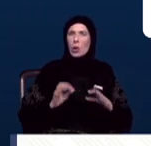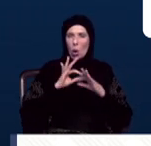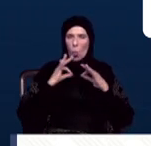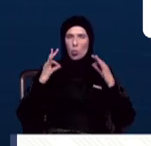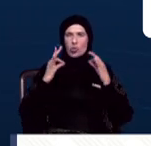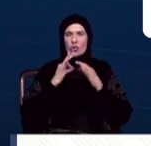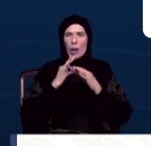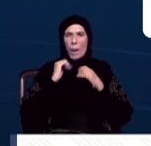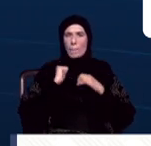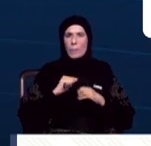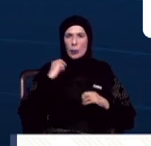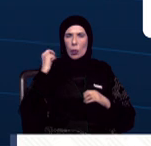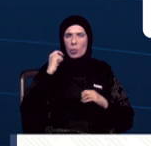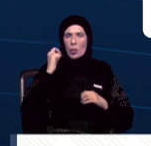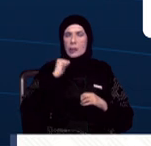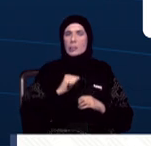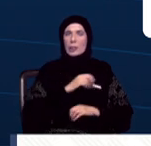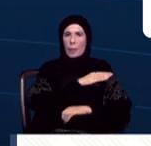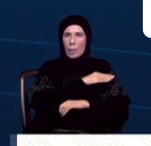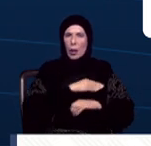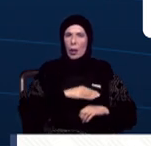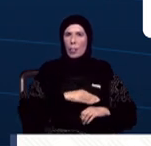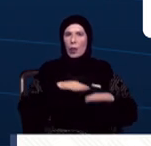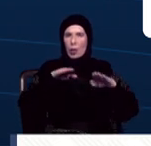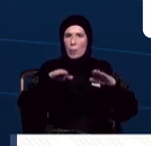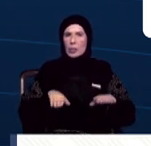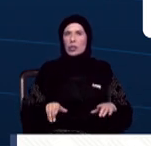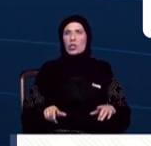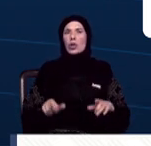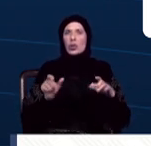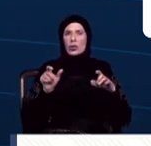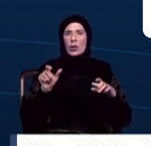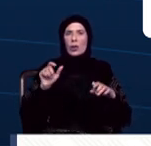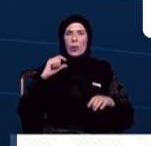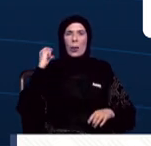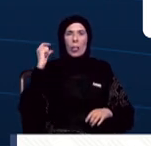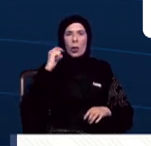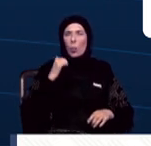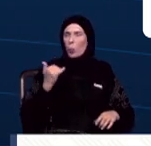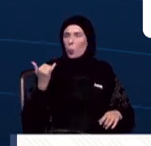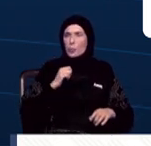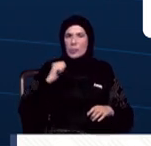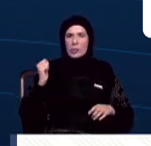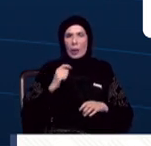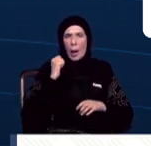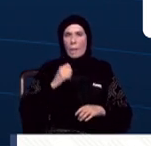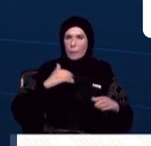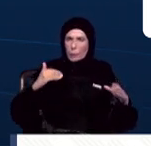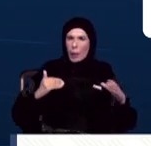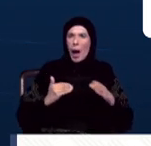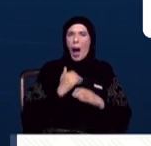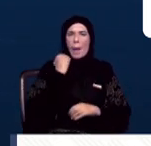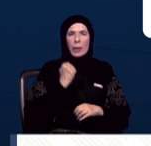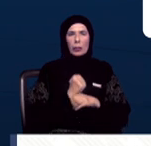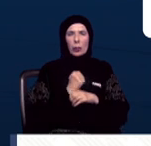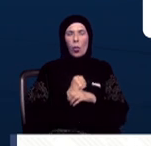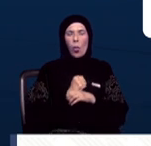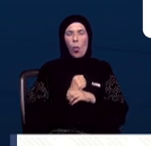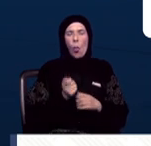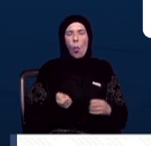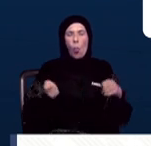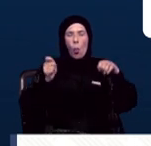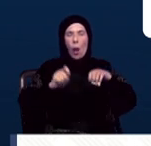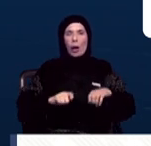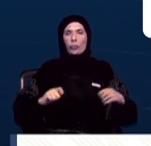مملكه البحرين للمجتمع الدولي لا سما اعضاء مجلس الامن الدولي الى ضروره التدخل العاجل لضمان الوقف